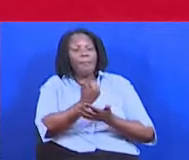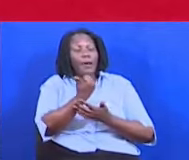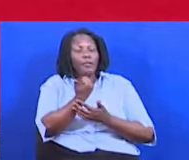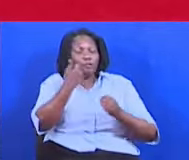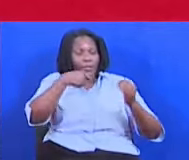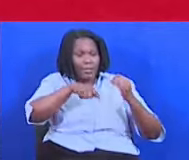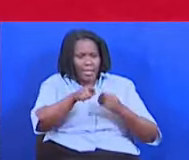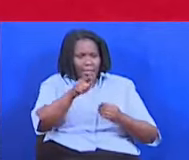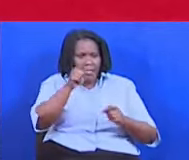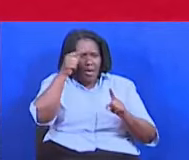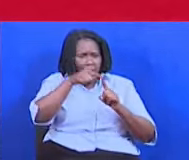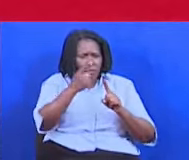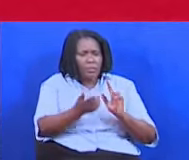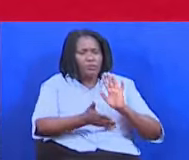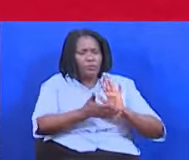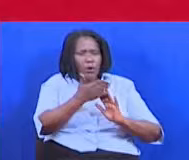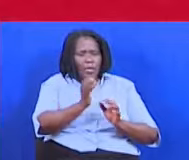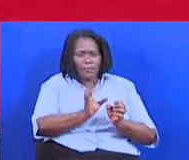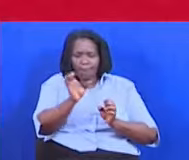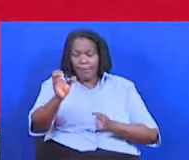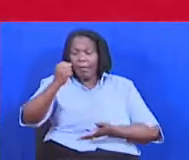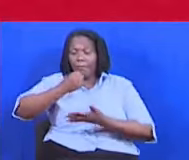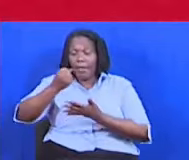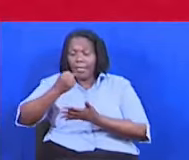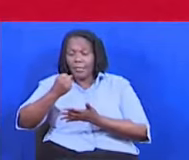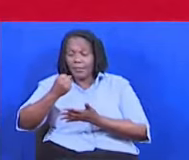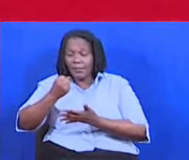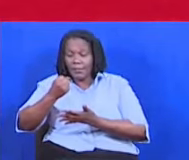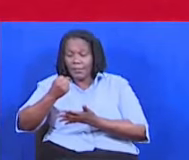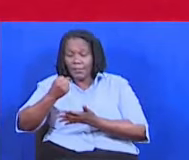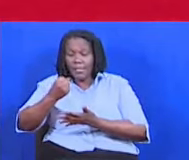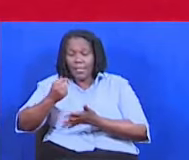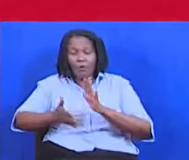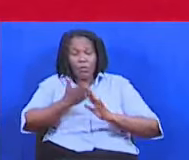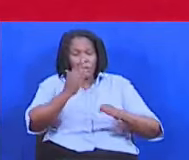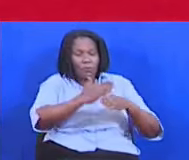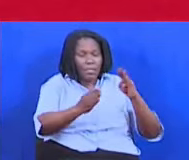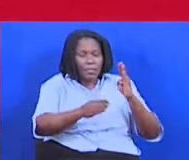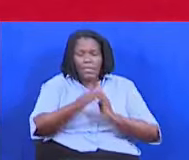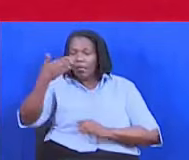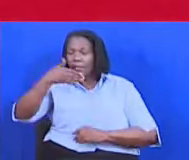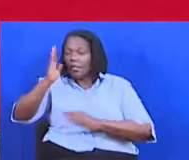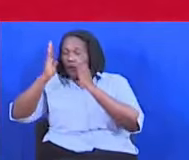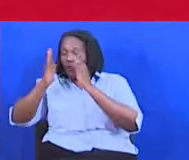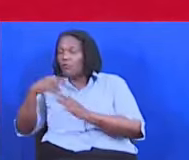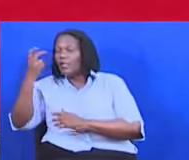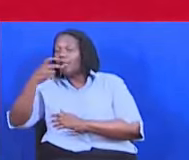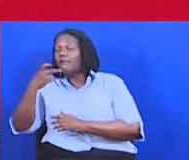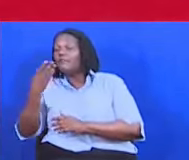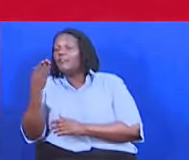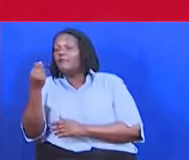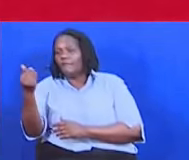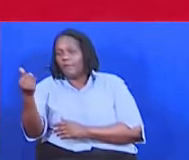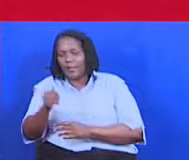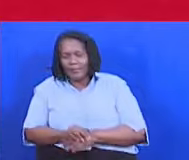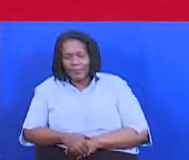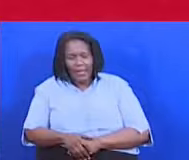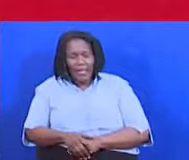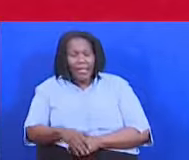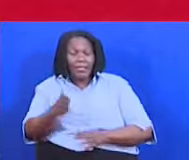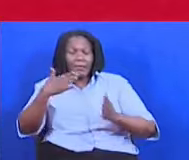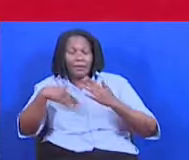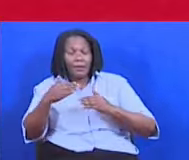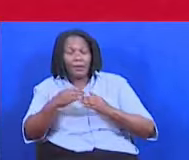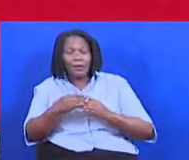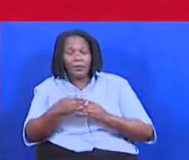kutengwa fedha kwa ajili ya kuanza ujenzi, wakati serikali kuu inatafuta fedha kwa ajili ya kuunga mkono juhudi hizo. Kwa naomba nitumie fursa hii